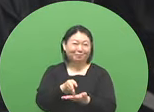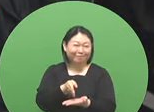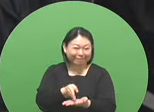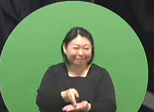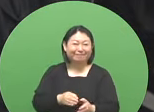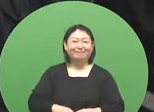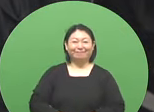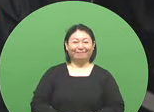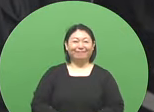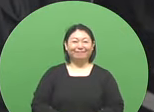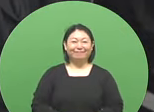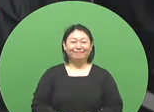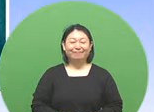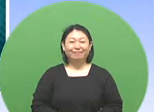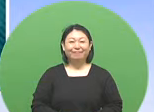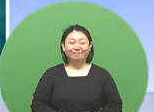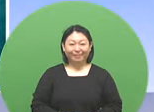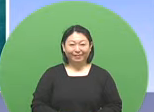業。